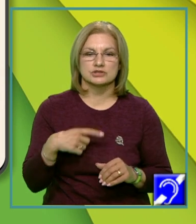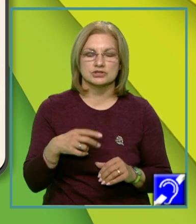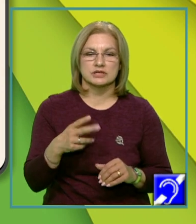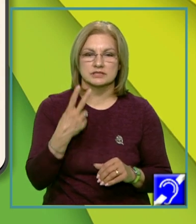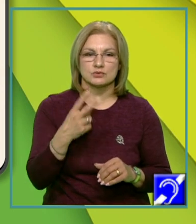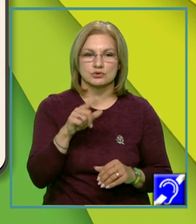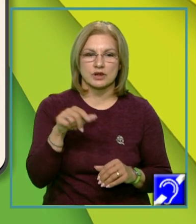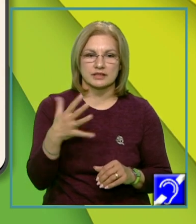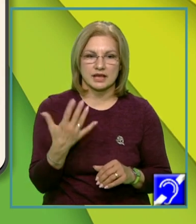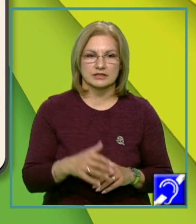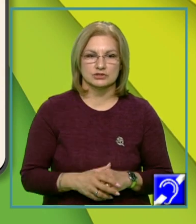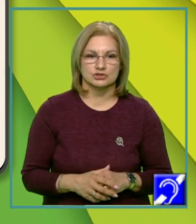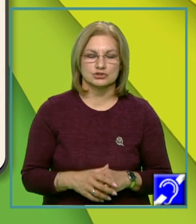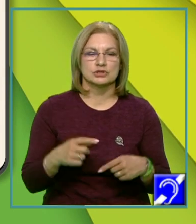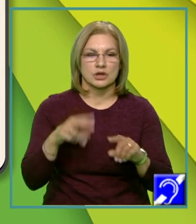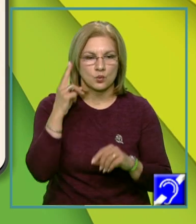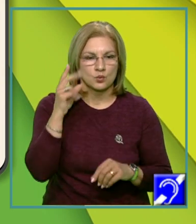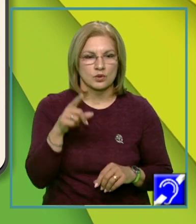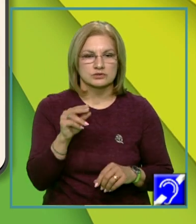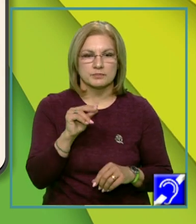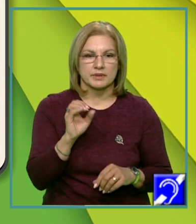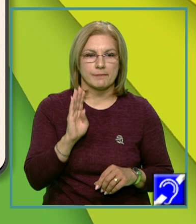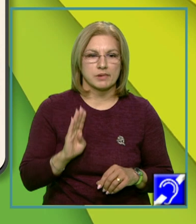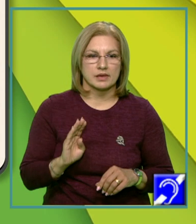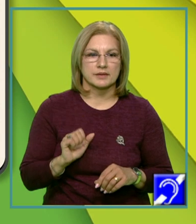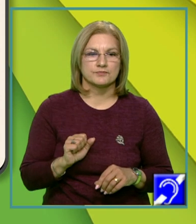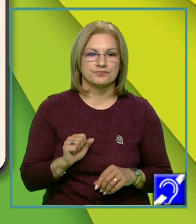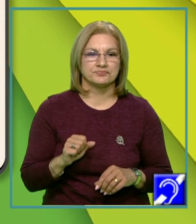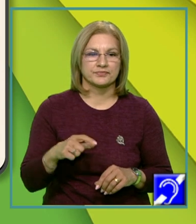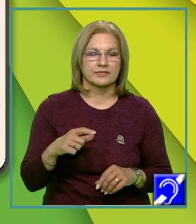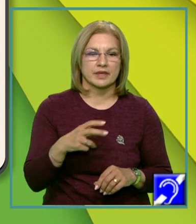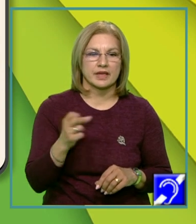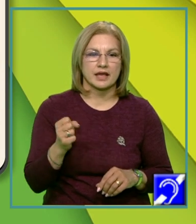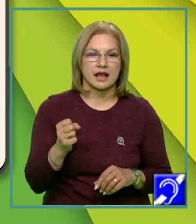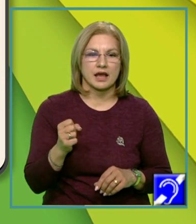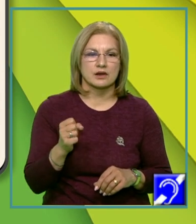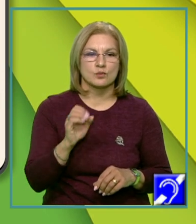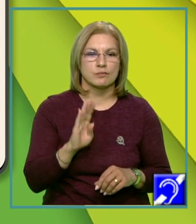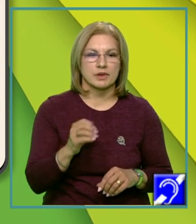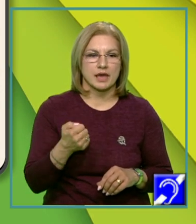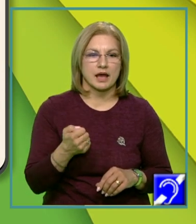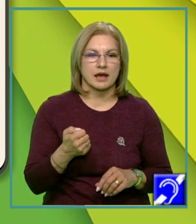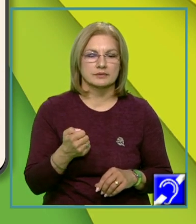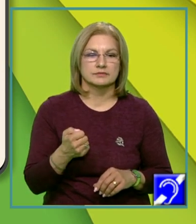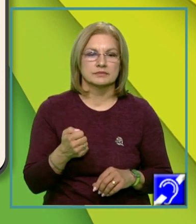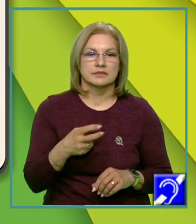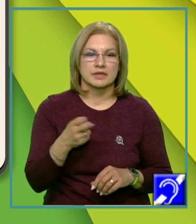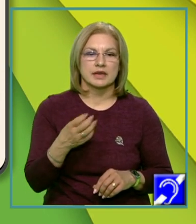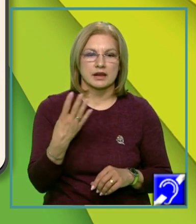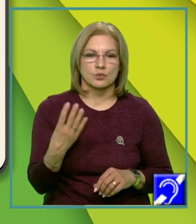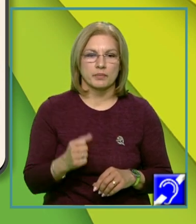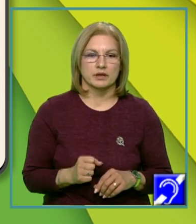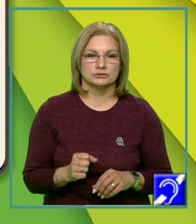din 5 cunoaștem că pe b este egal cu b am și egal cu